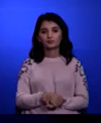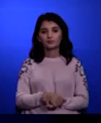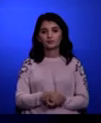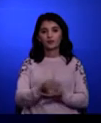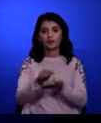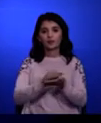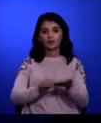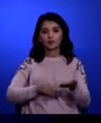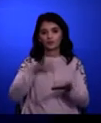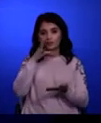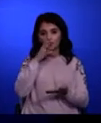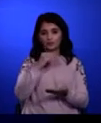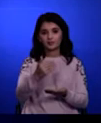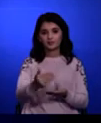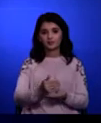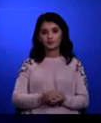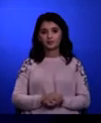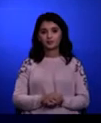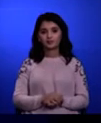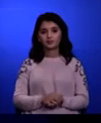Yozishga ulgurdingizmi?